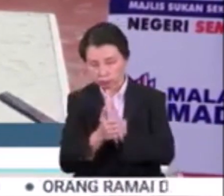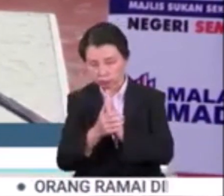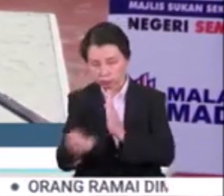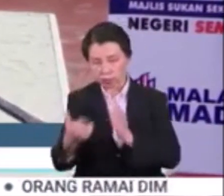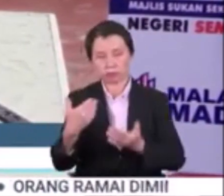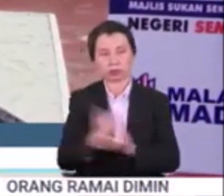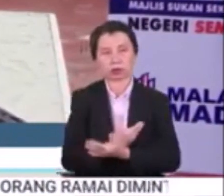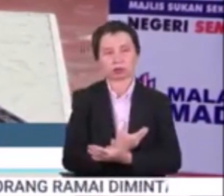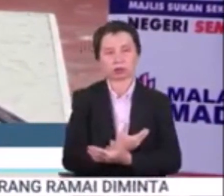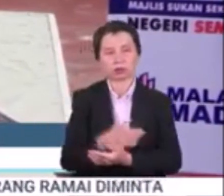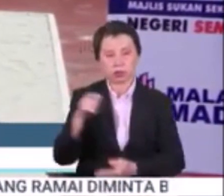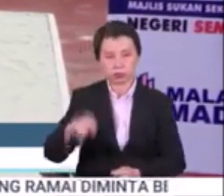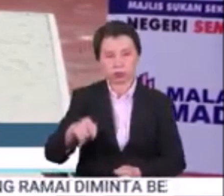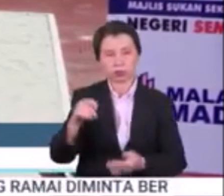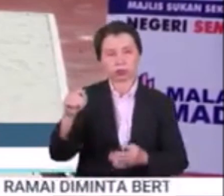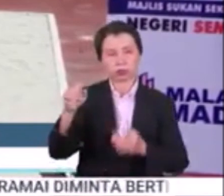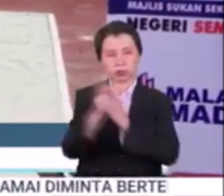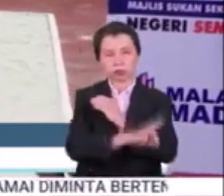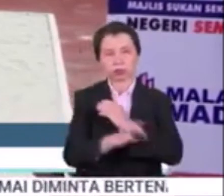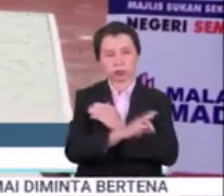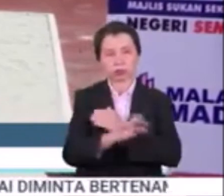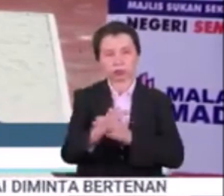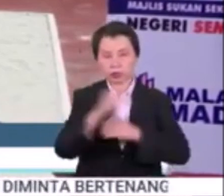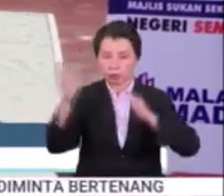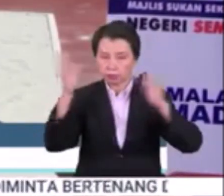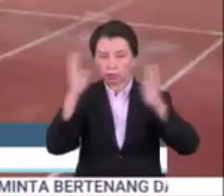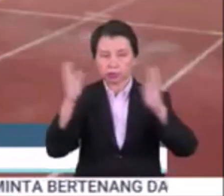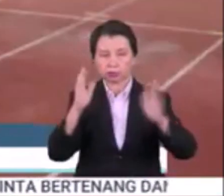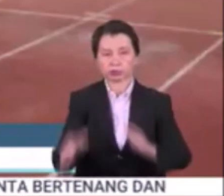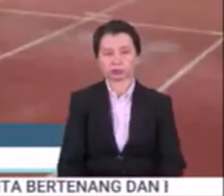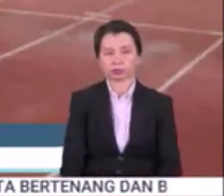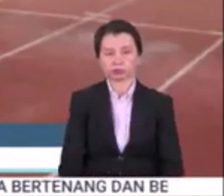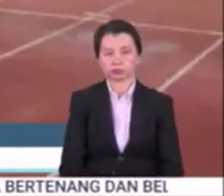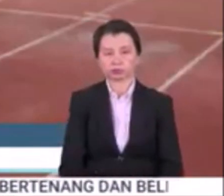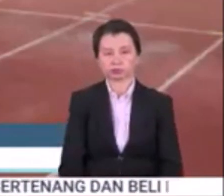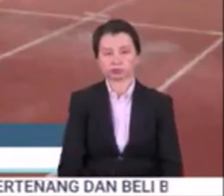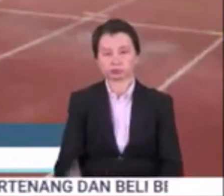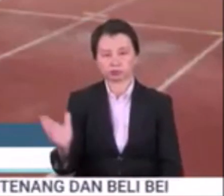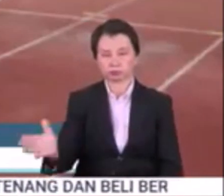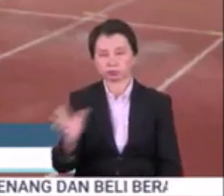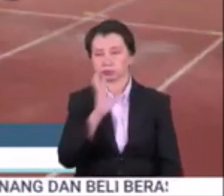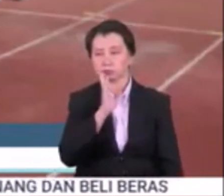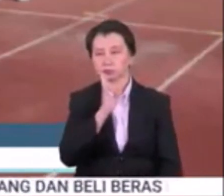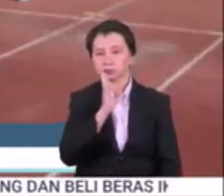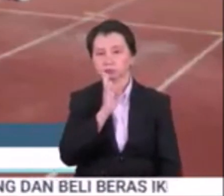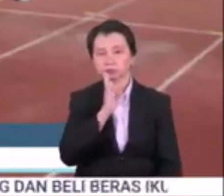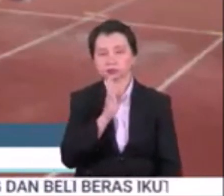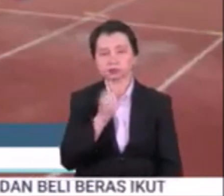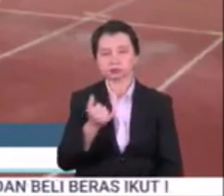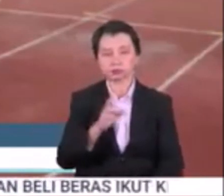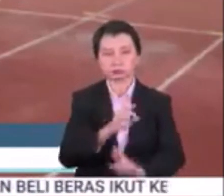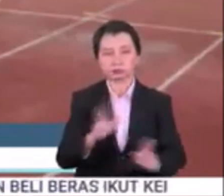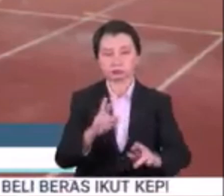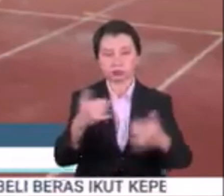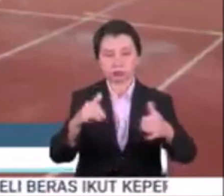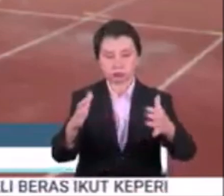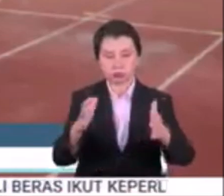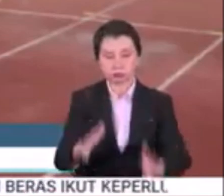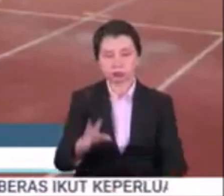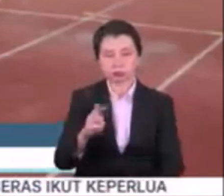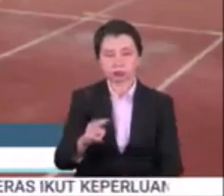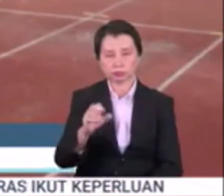baru di negeri sembilan khususnya dan di Malaysia amnya Beliau berkata demikian pada sesi persediaan atlet